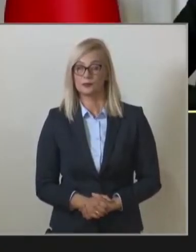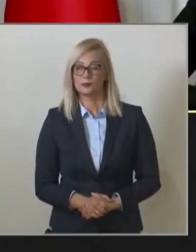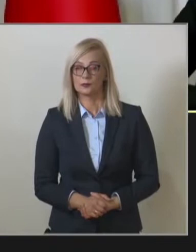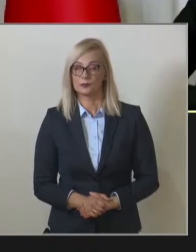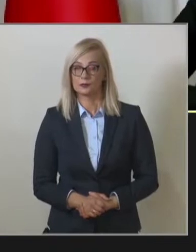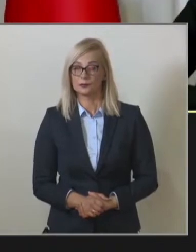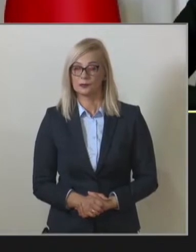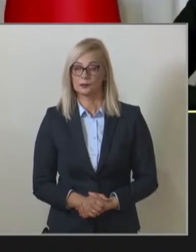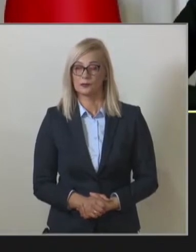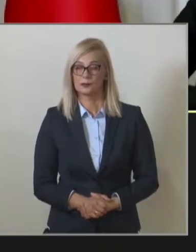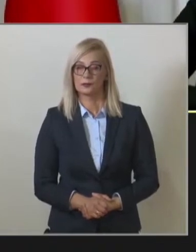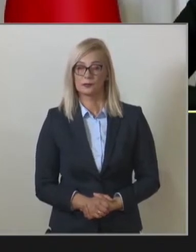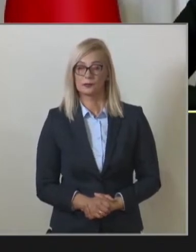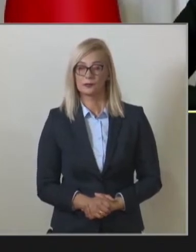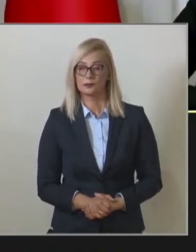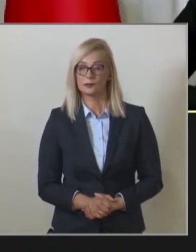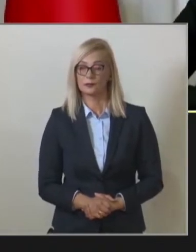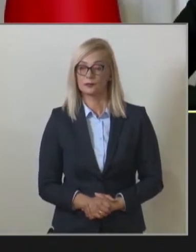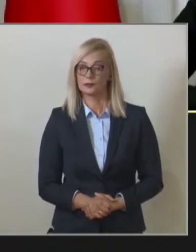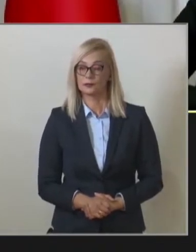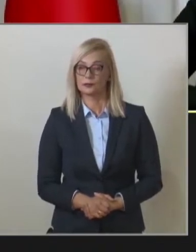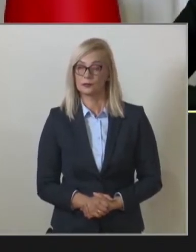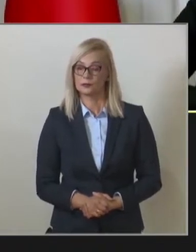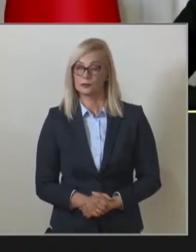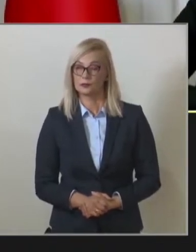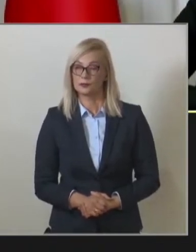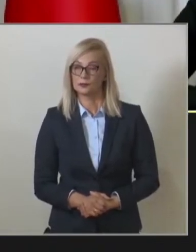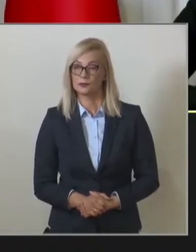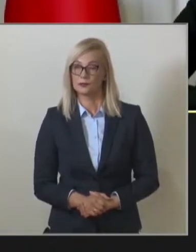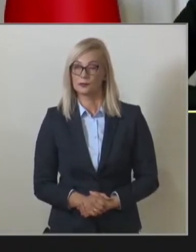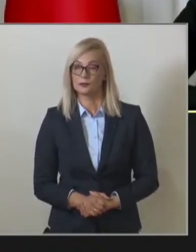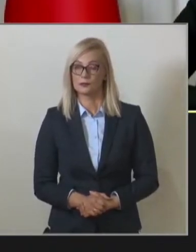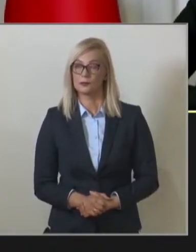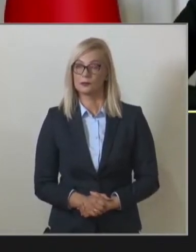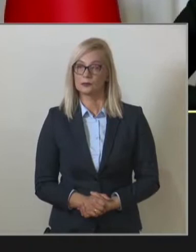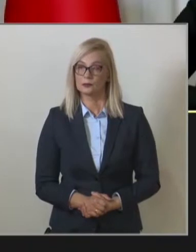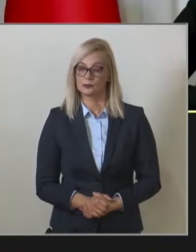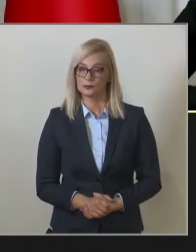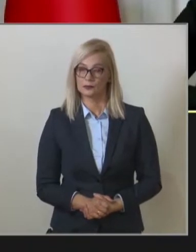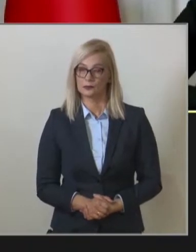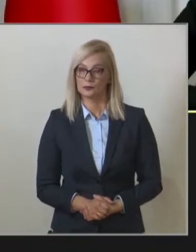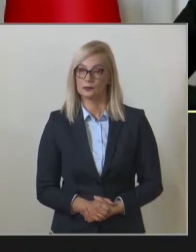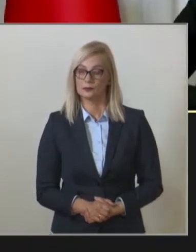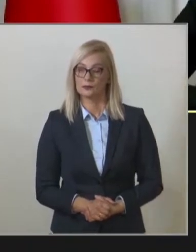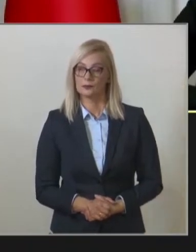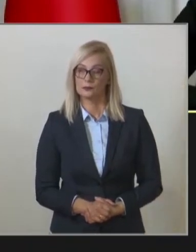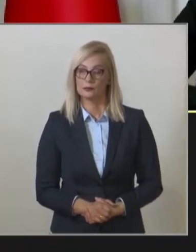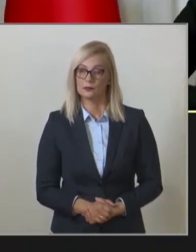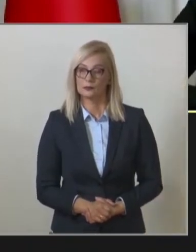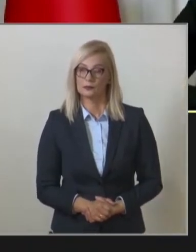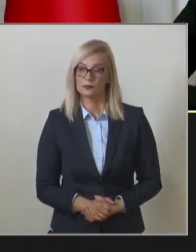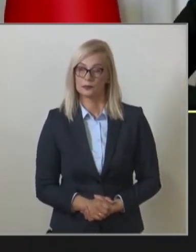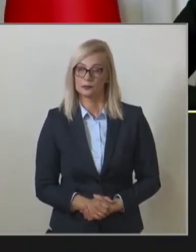Është hap i mirë që tani Shqipëria ka lëvizje të lirë me të gjitha vendet, duke përfshirë edhe Serbinë. Mendoj se ky është një hap i rëndësishëm. Ajt sa është i